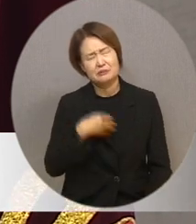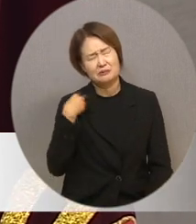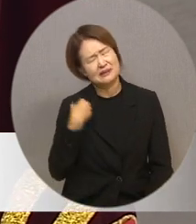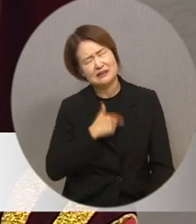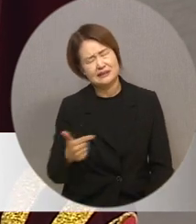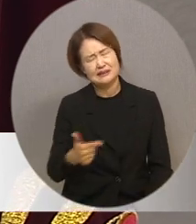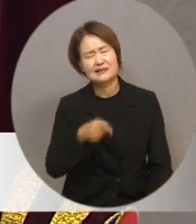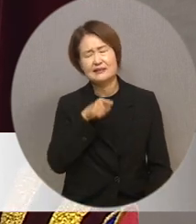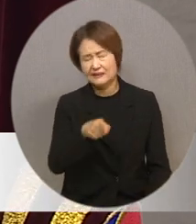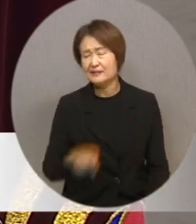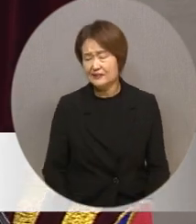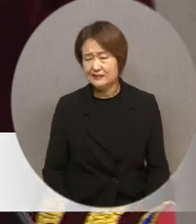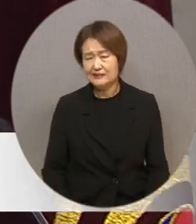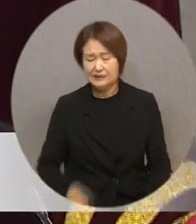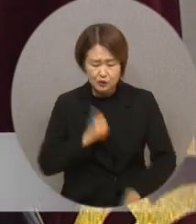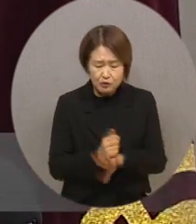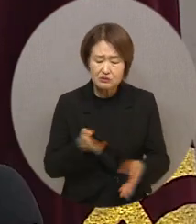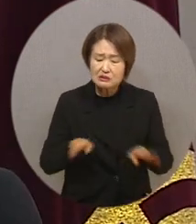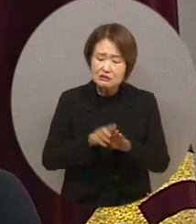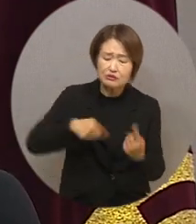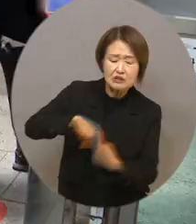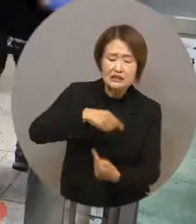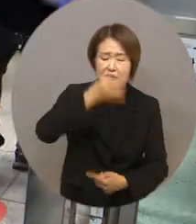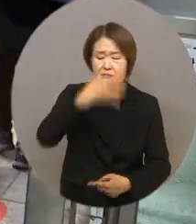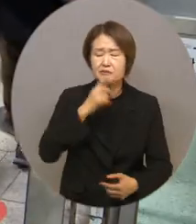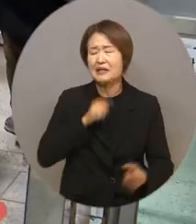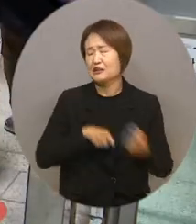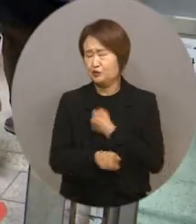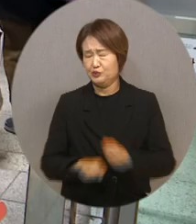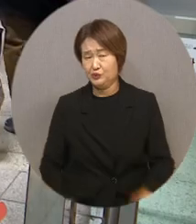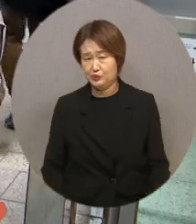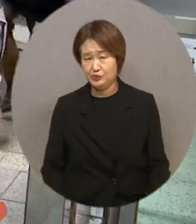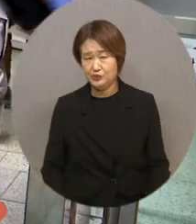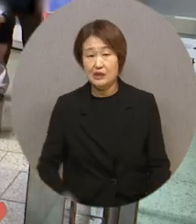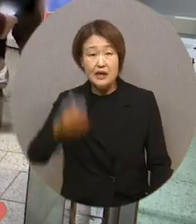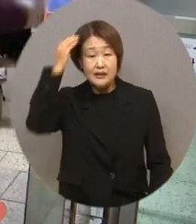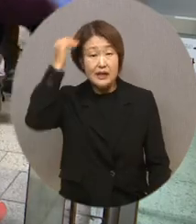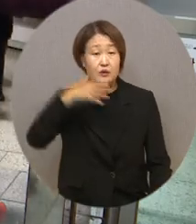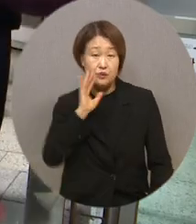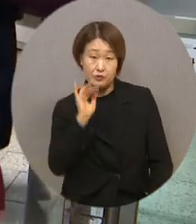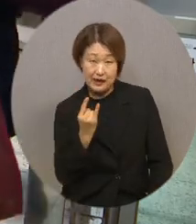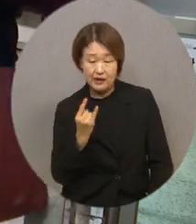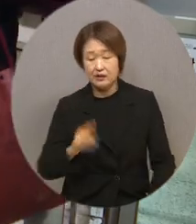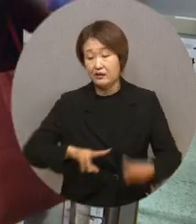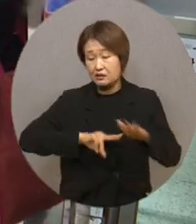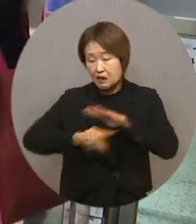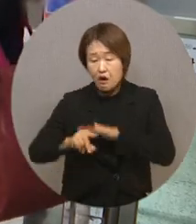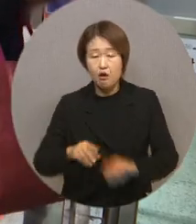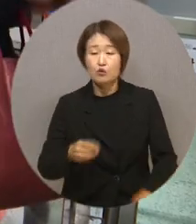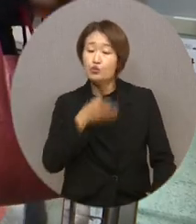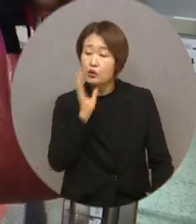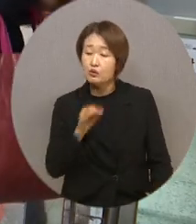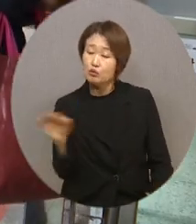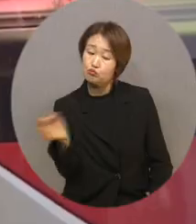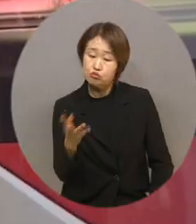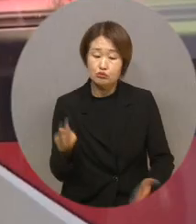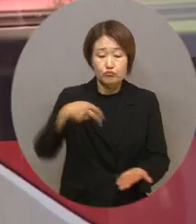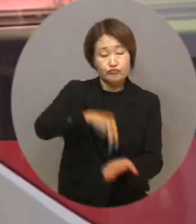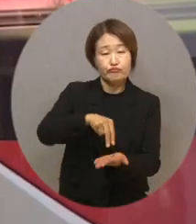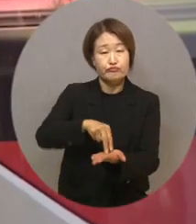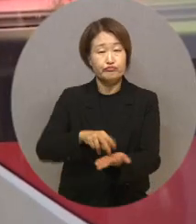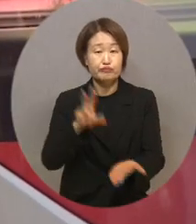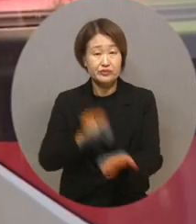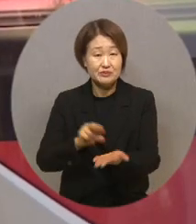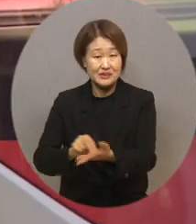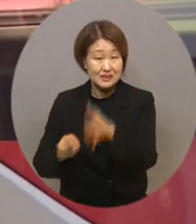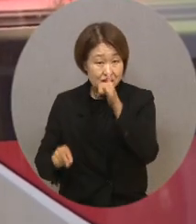되도록 되어 있습니다. 더 나아가 대한노인회는 지하철 노인 무임 승차와 더불어 버스